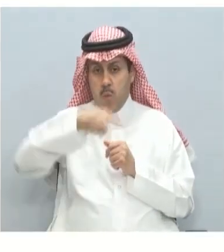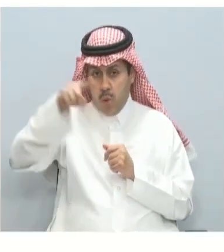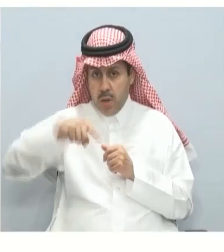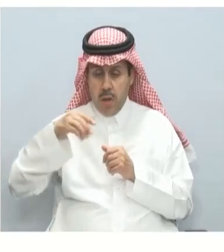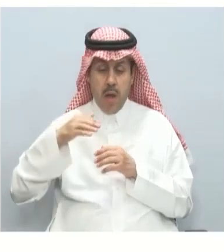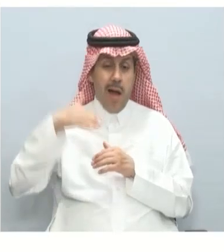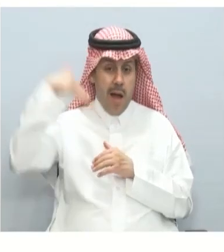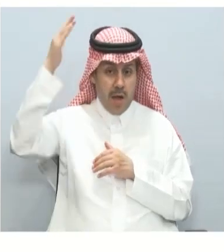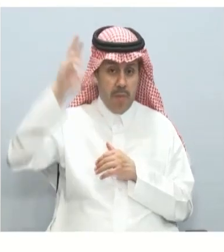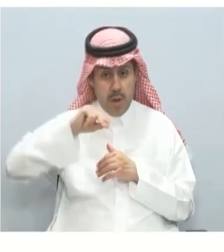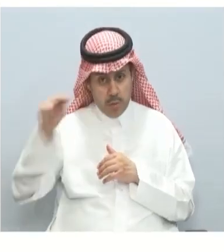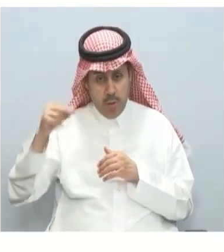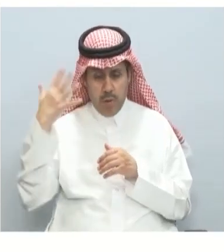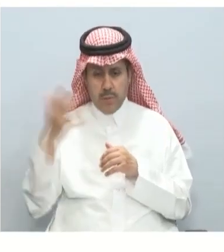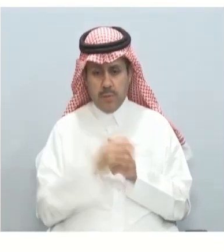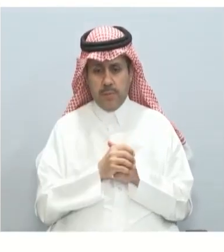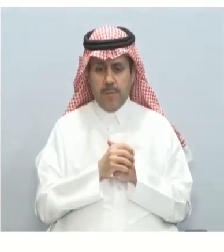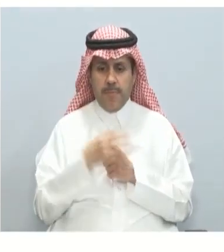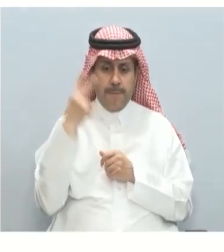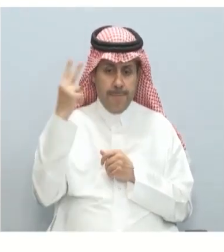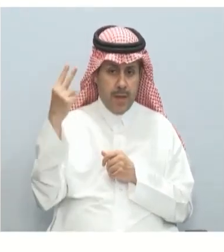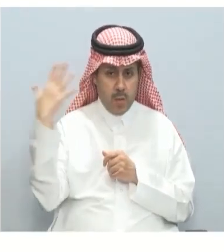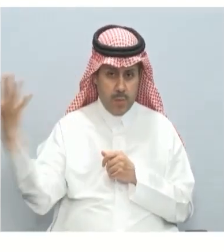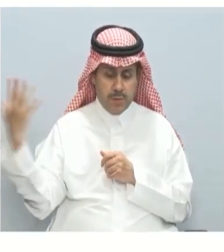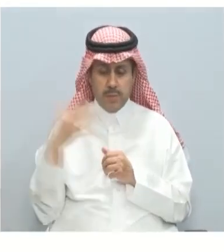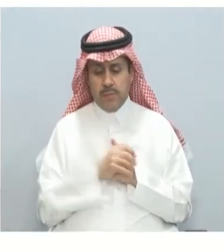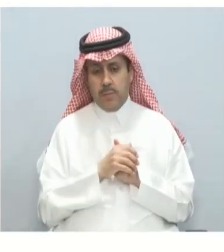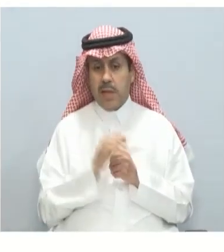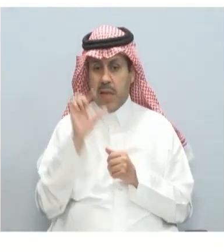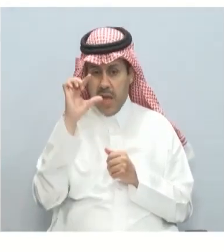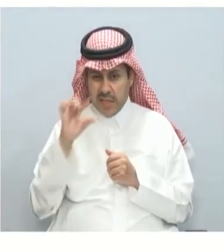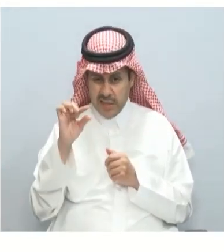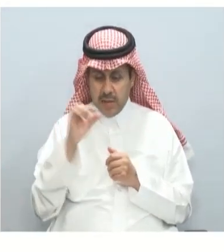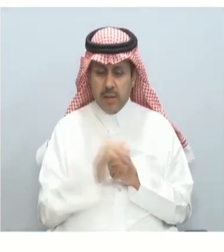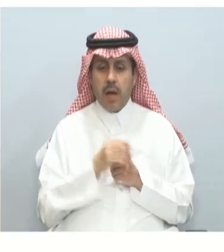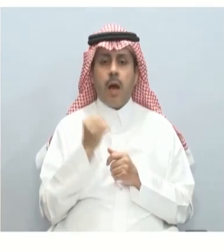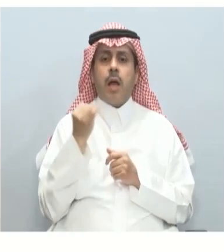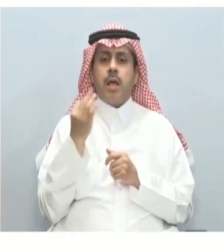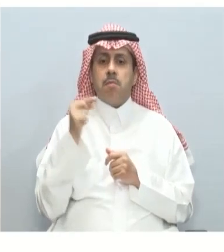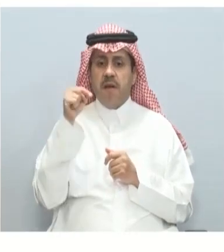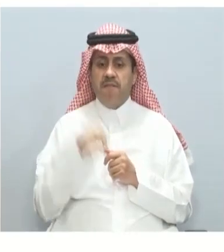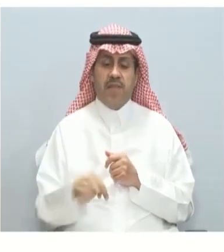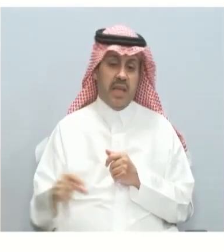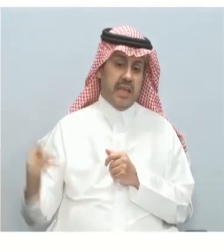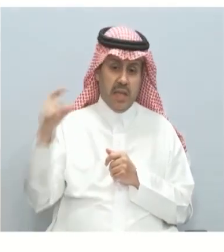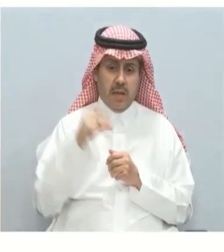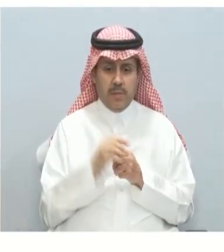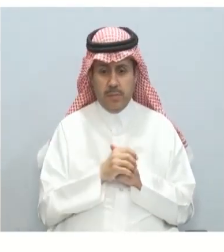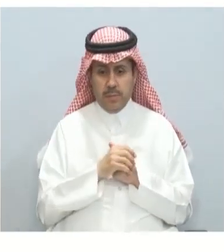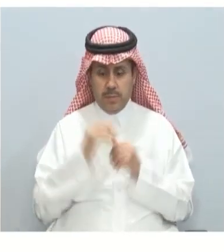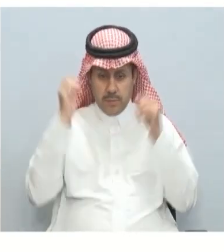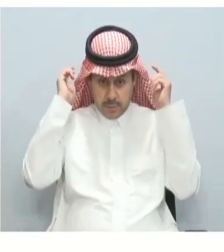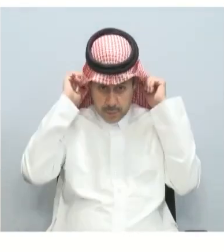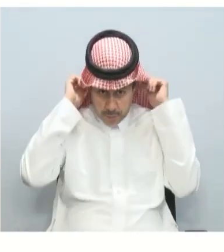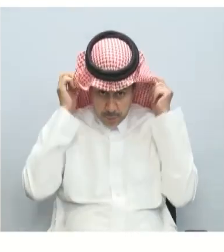يساوي 5 فا 2 وخ هي اصغر قيمه في الداله طبعا لو